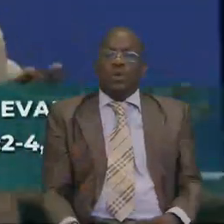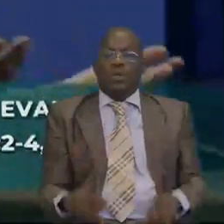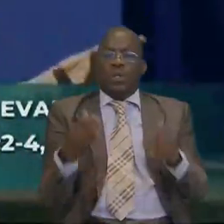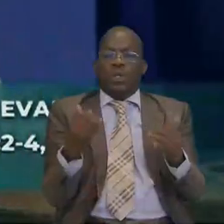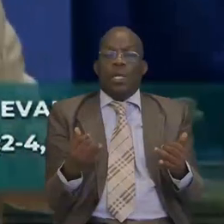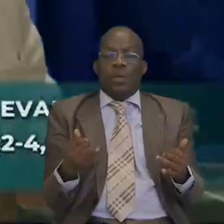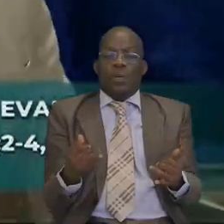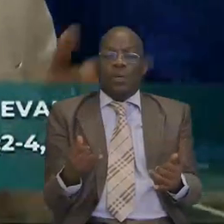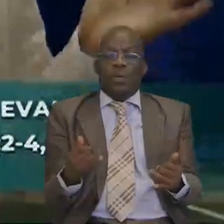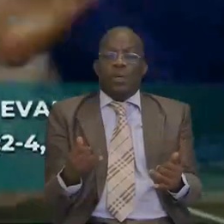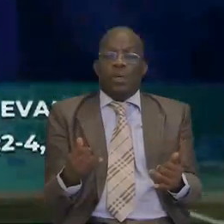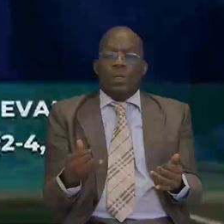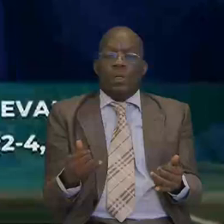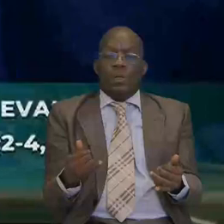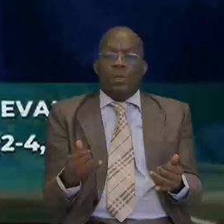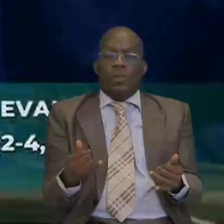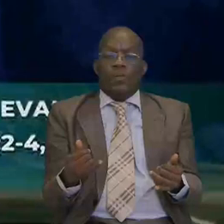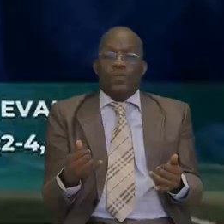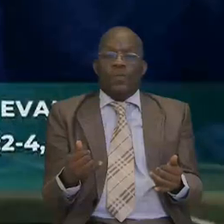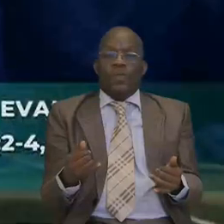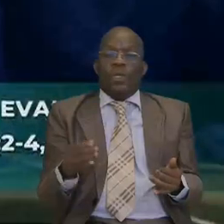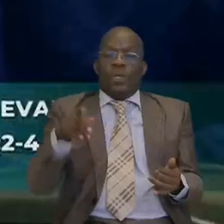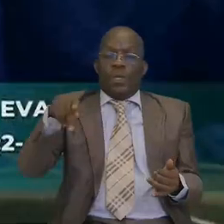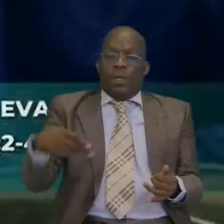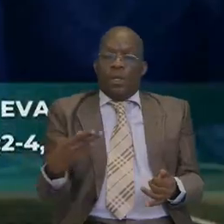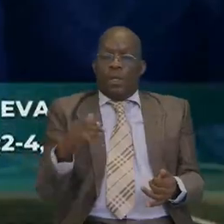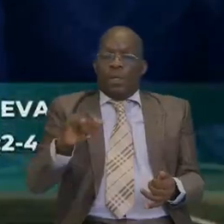Maintenant, Philippe s'est retrouvé en Samarie,